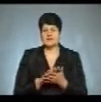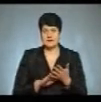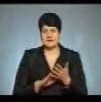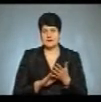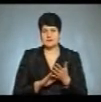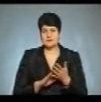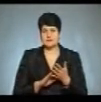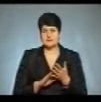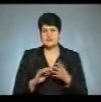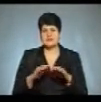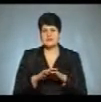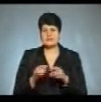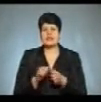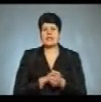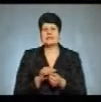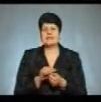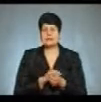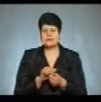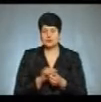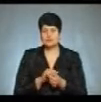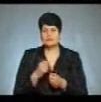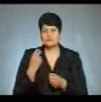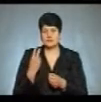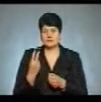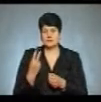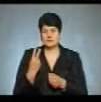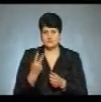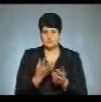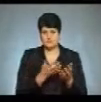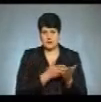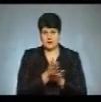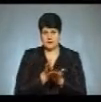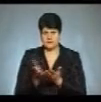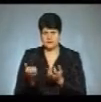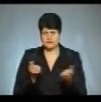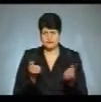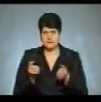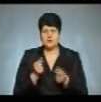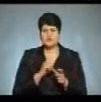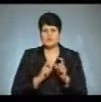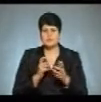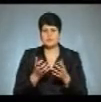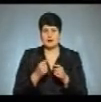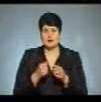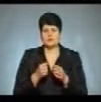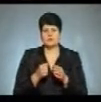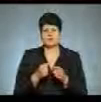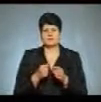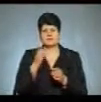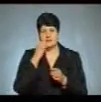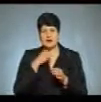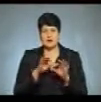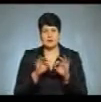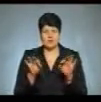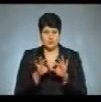сітки нам, власне, тканину, два джерела. Перша – це студенти, які збирають простирадла, приносять їх сюди. Це